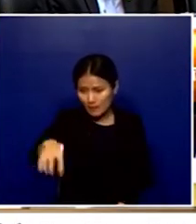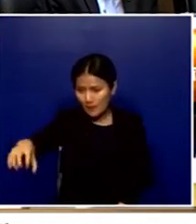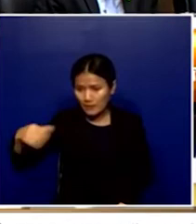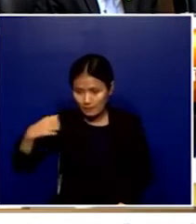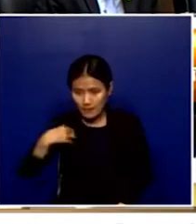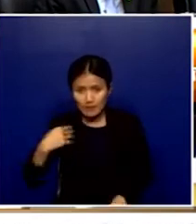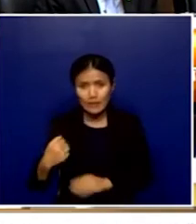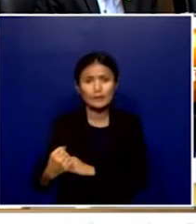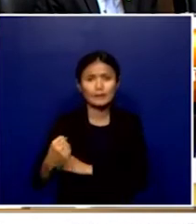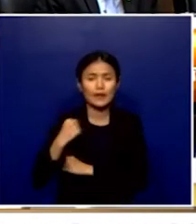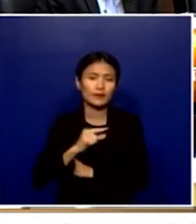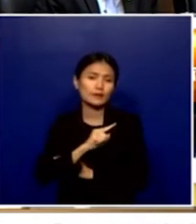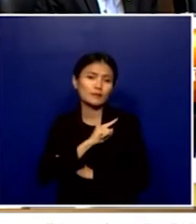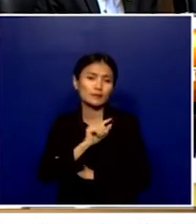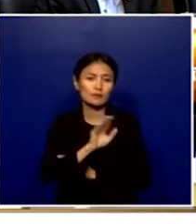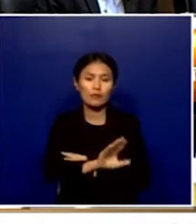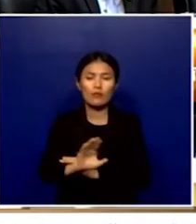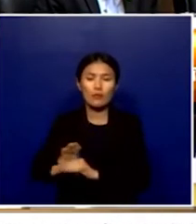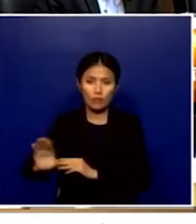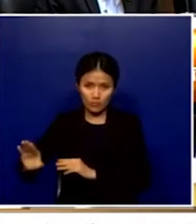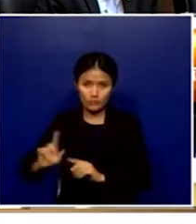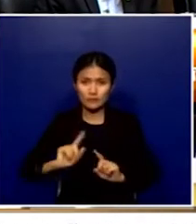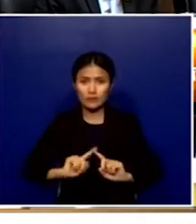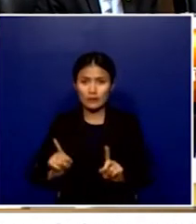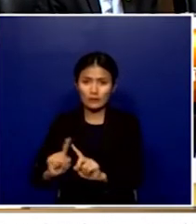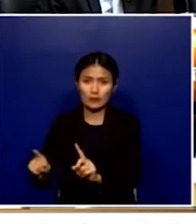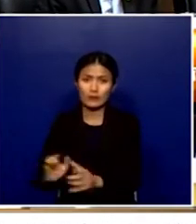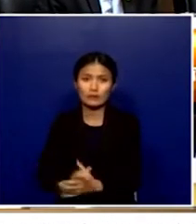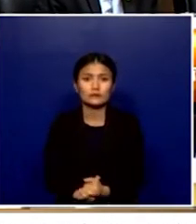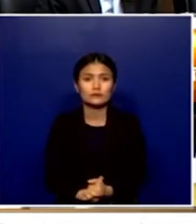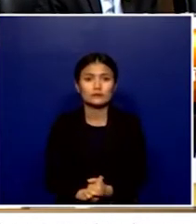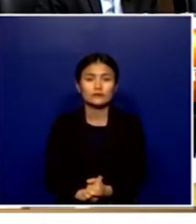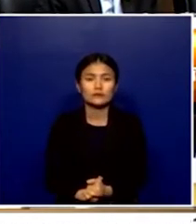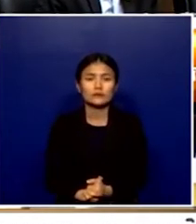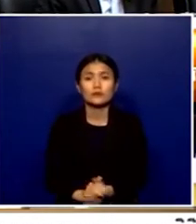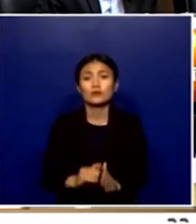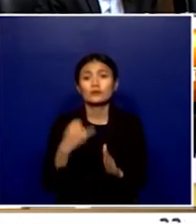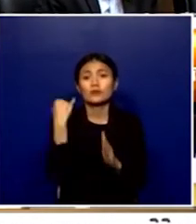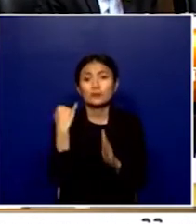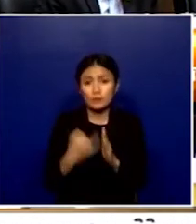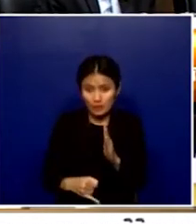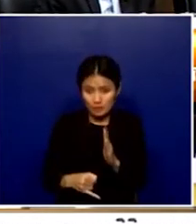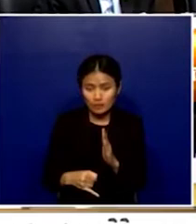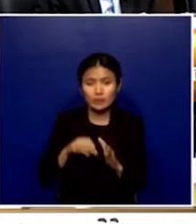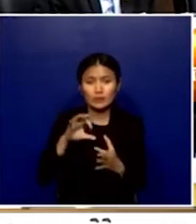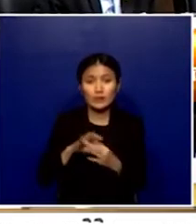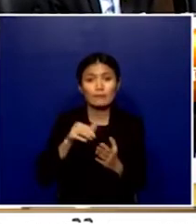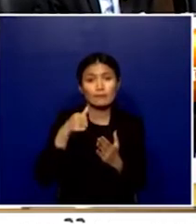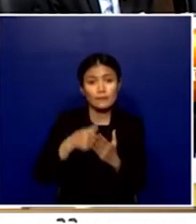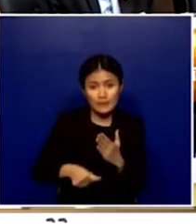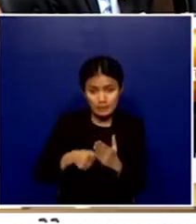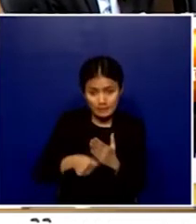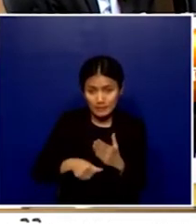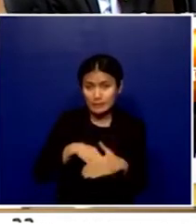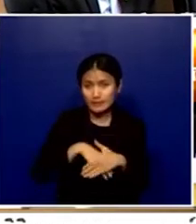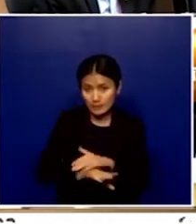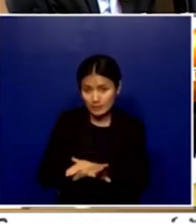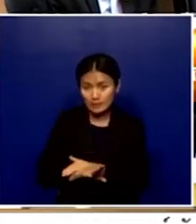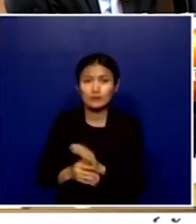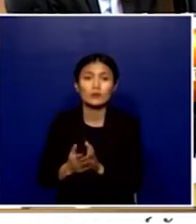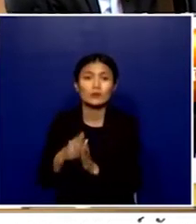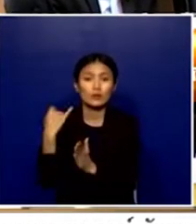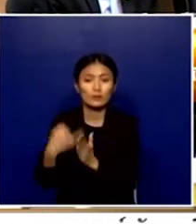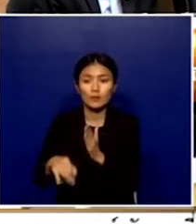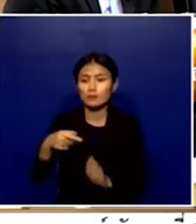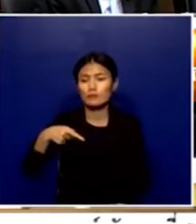ำ tenureต่าง ต่กนไปค่ะความผิดในกฎหมายปรมวนสดากรณ พระศีและความผิดในกฎหมายป่. อย